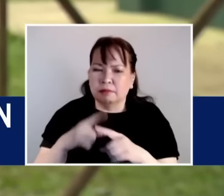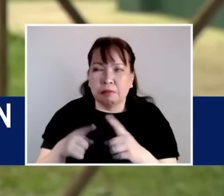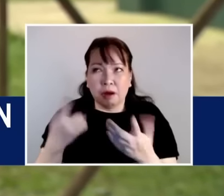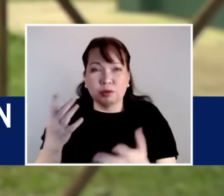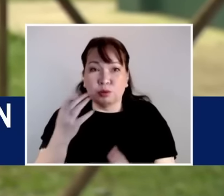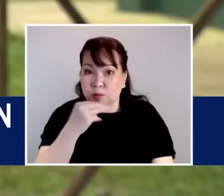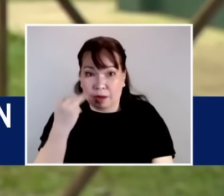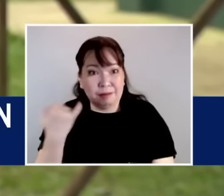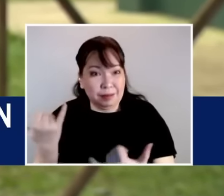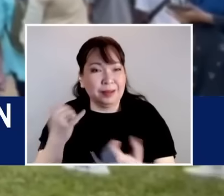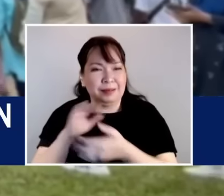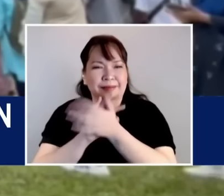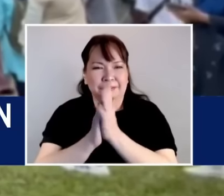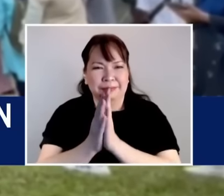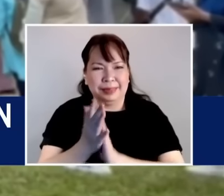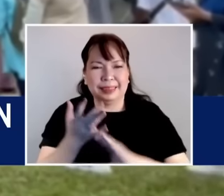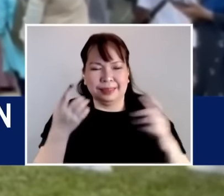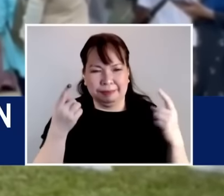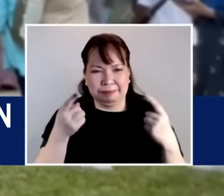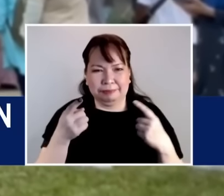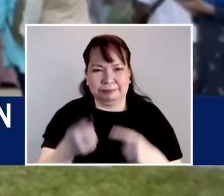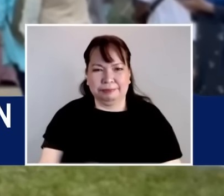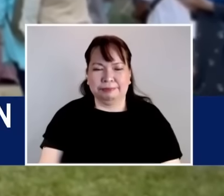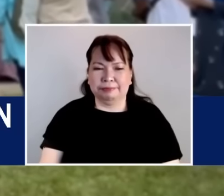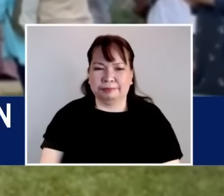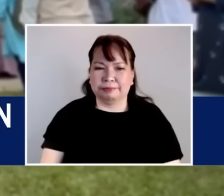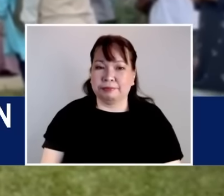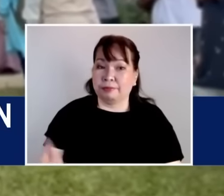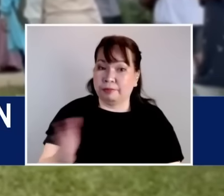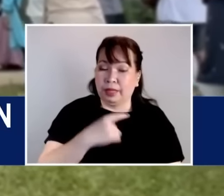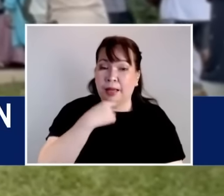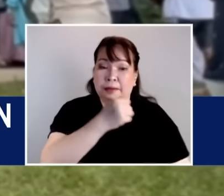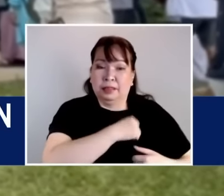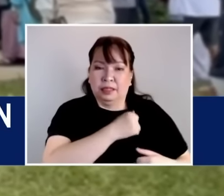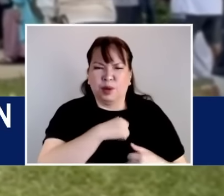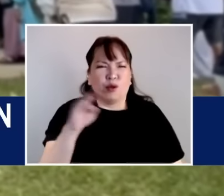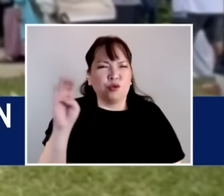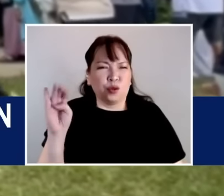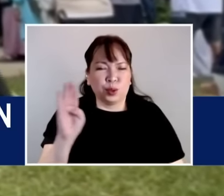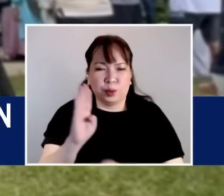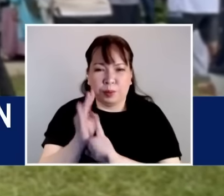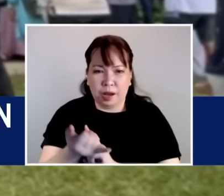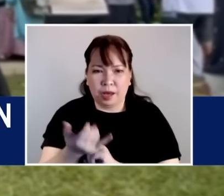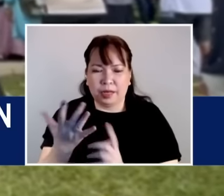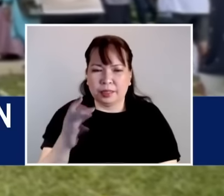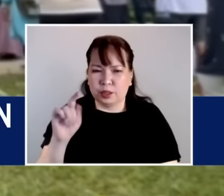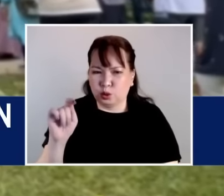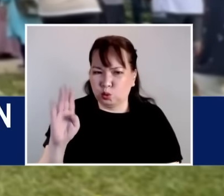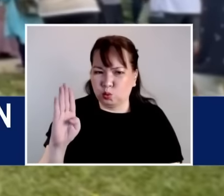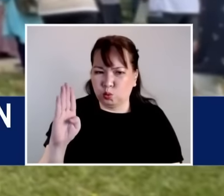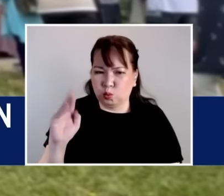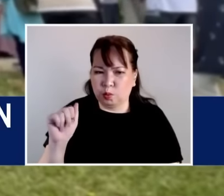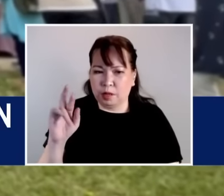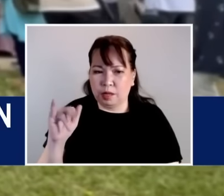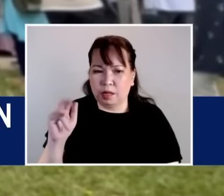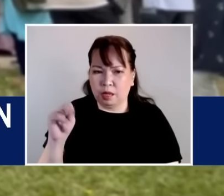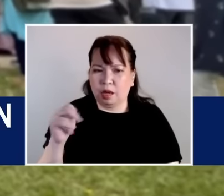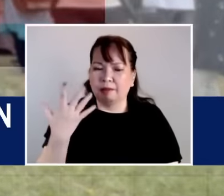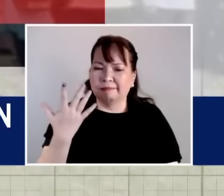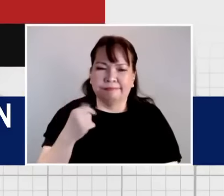relatively peaceful. Sa report din ng militar, may 14 na barangay sa bayan ng Tubaran ang nagkaroon ng failure